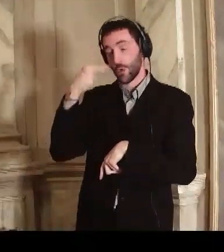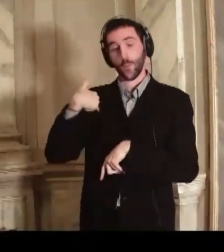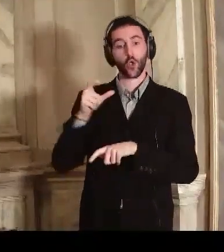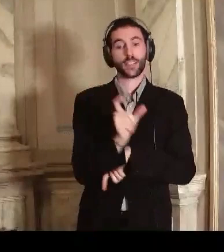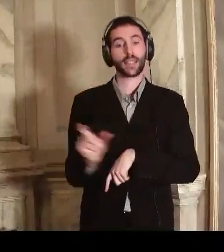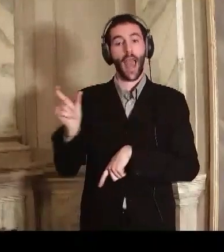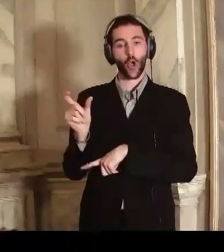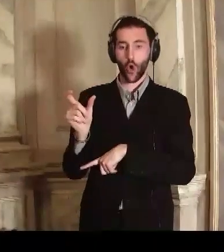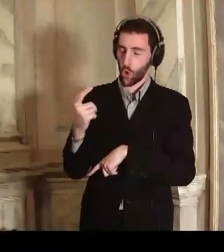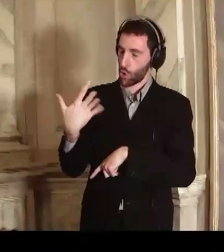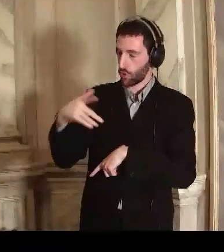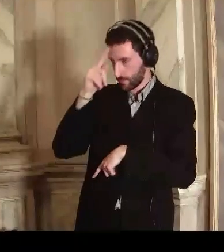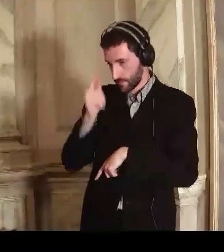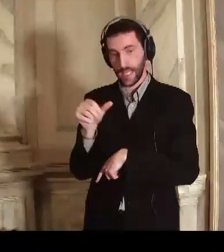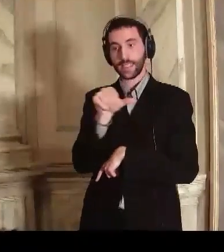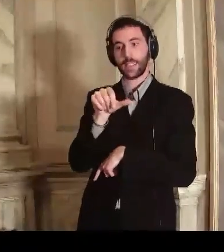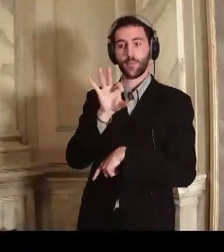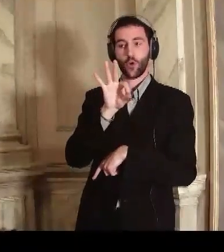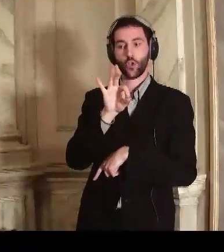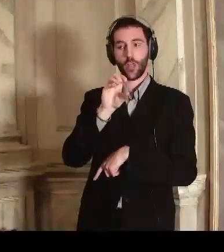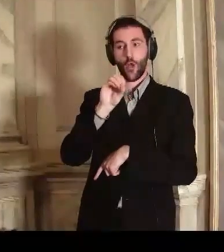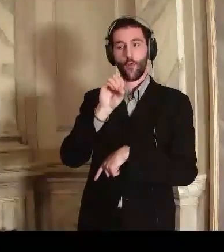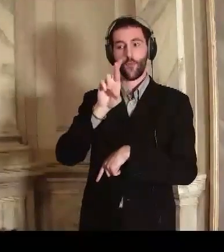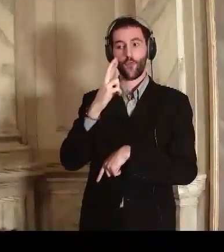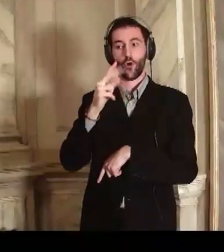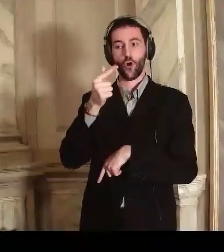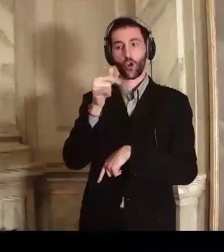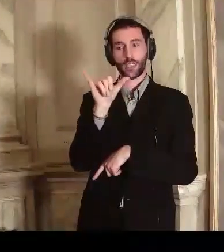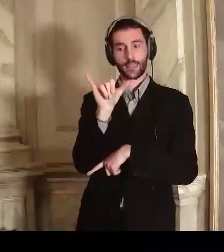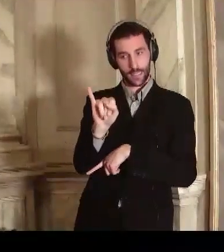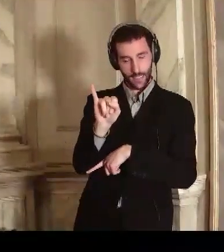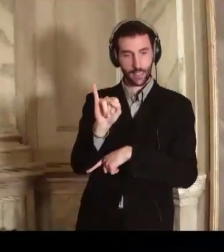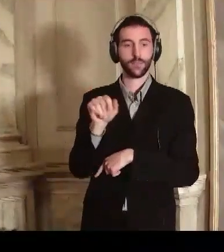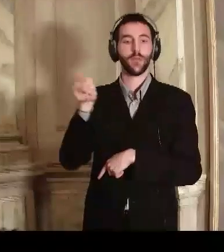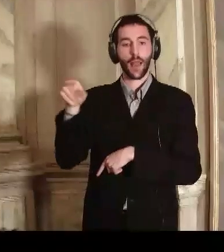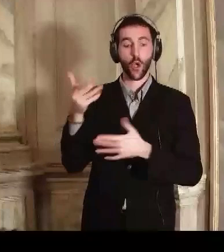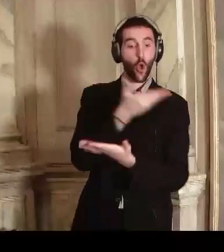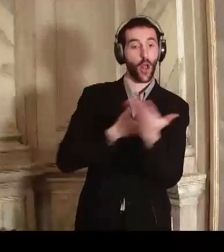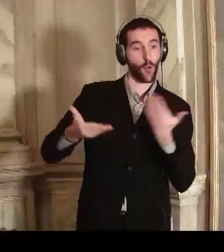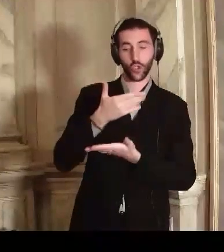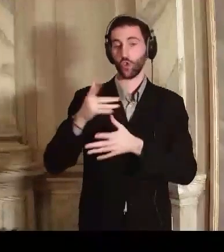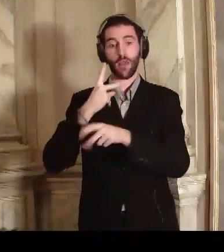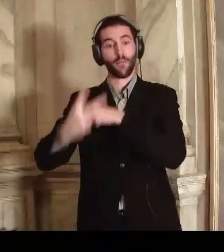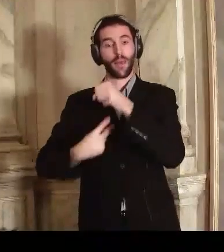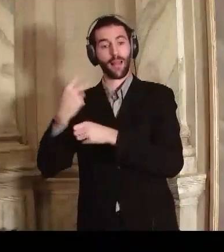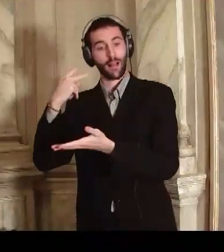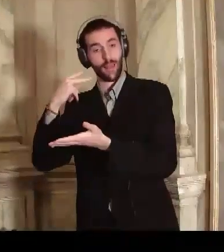secolo, Simon Forti, il nostro leone d'oro. In una dinamica collaborazione tra Biennale Danza e il Museo d'Arte